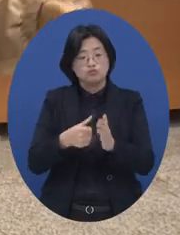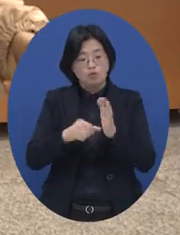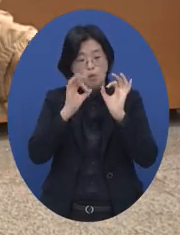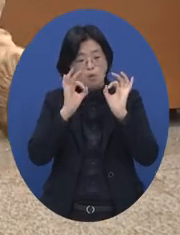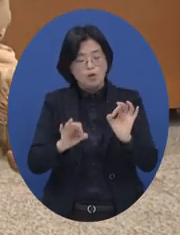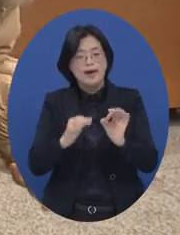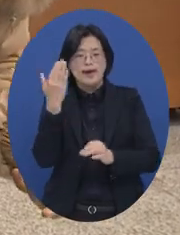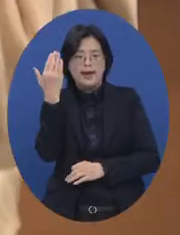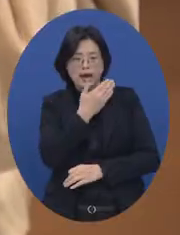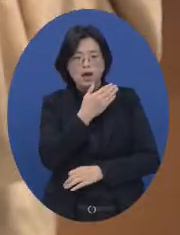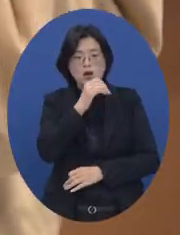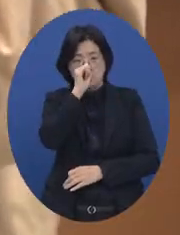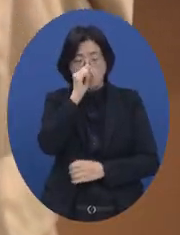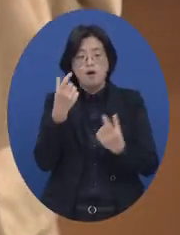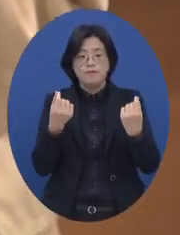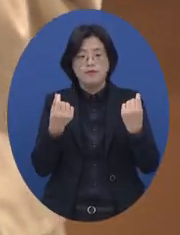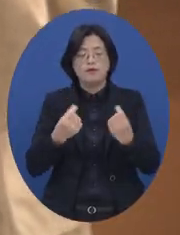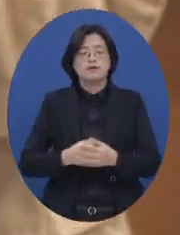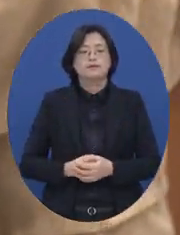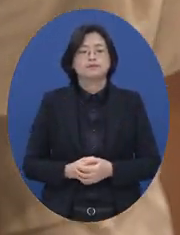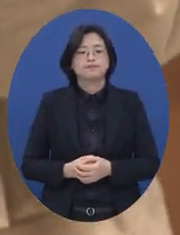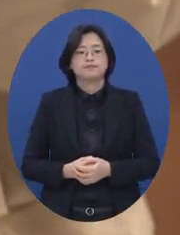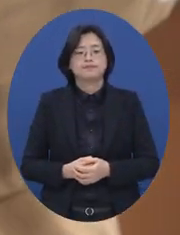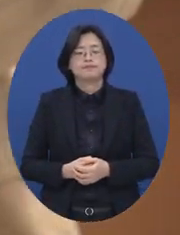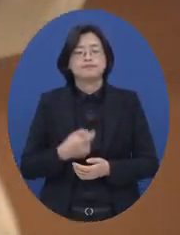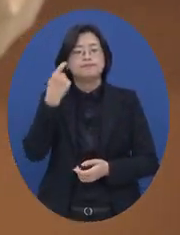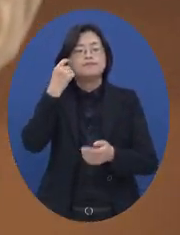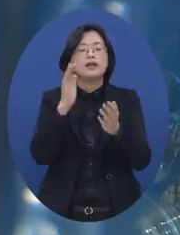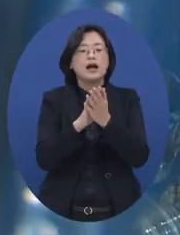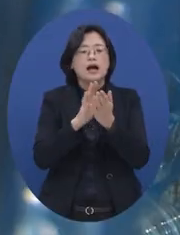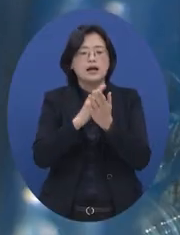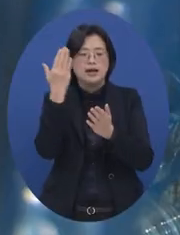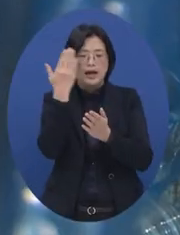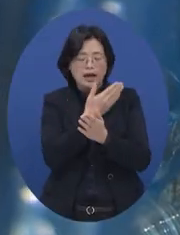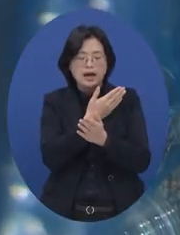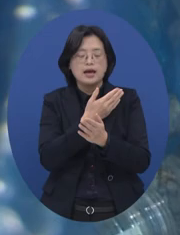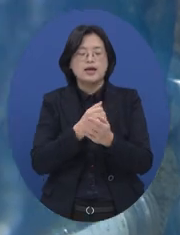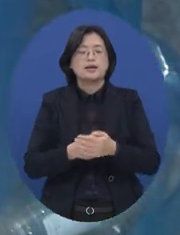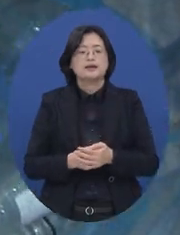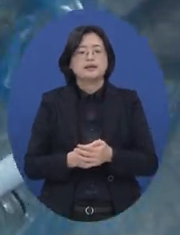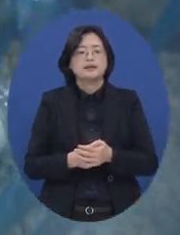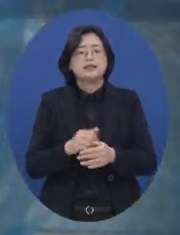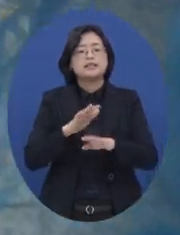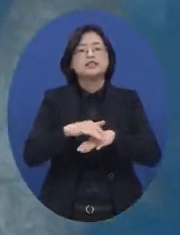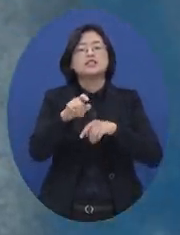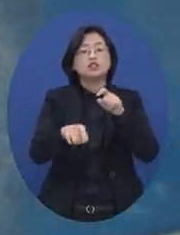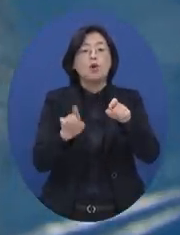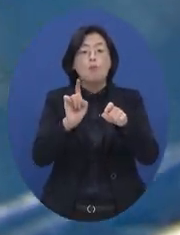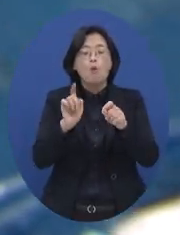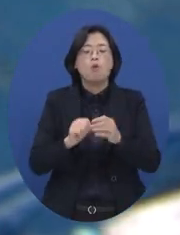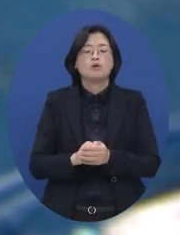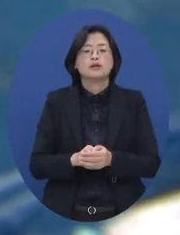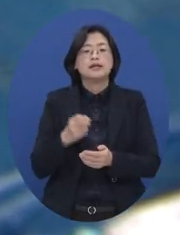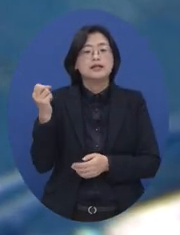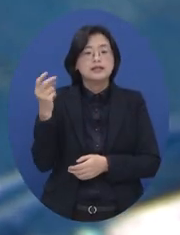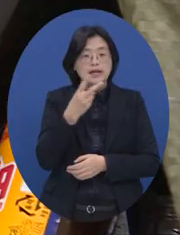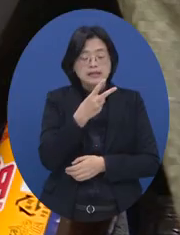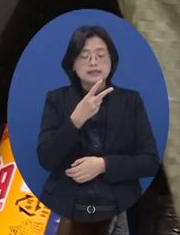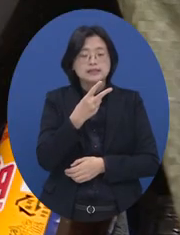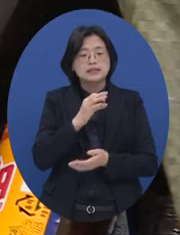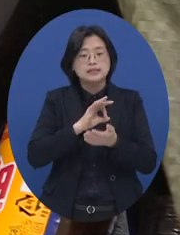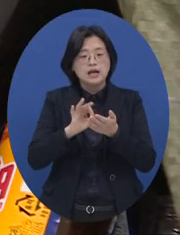새 것처럼 말끔합니다. 주민들이 자발적으로 깨끗하게 분리배출을 실천하는 이곳은 일명 재활용